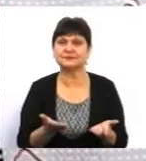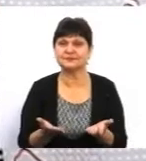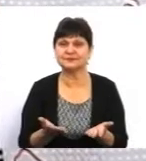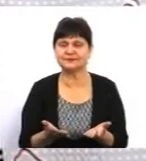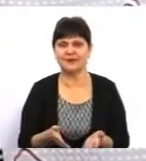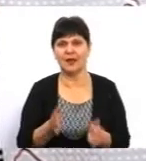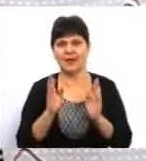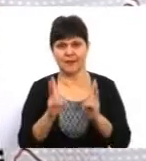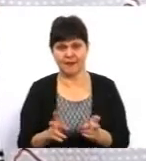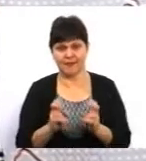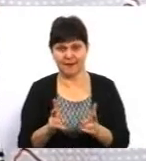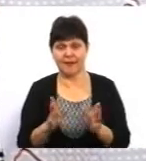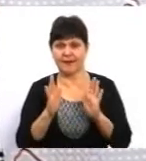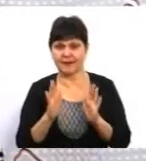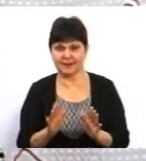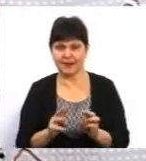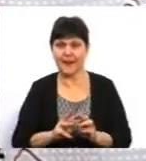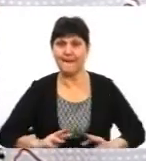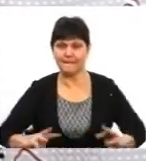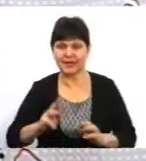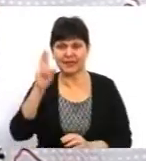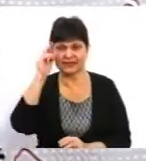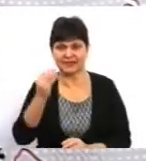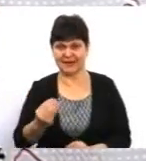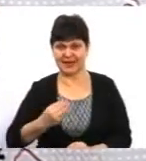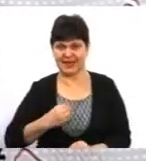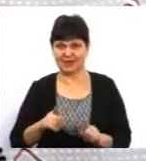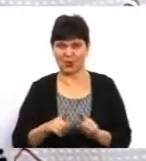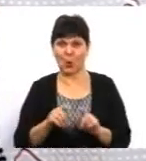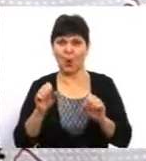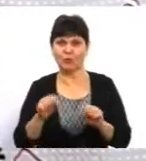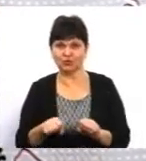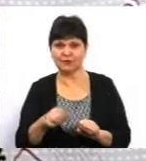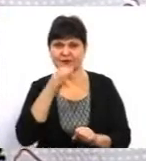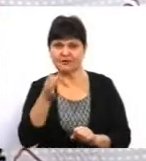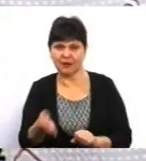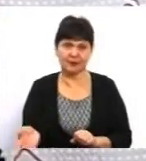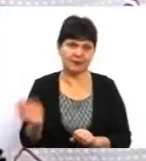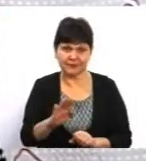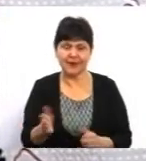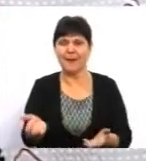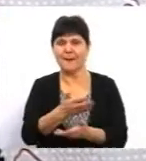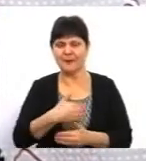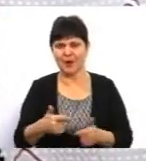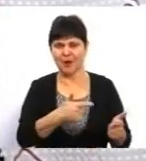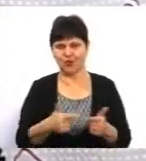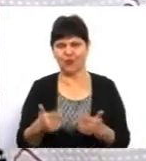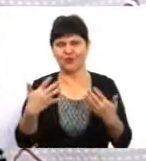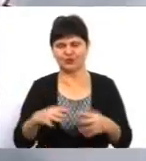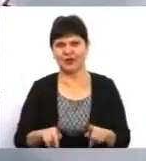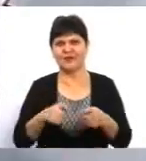тільки Мінцифра дасть таку нам можливість, таку відмашку, ми готові надавати ще дві додаткові тобто, послуги. Тобто